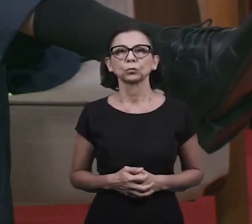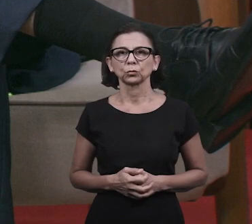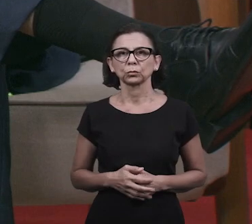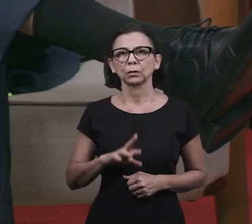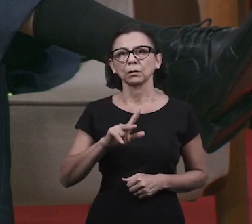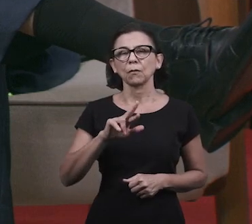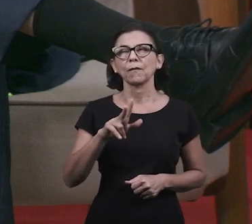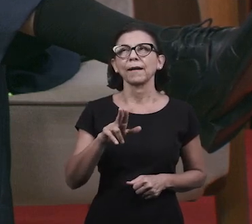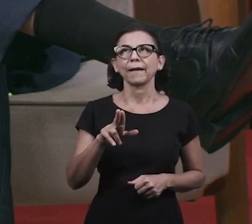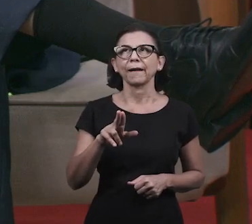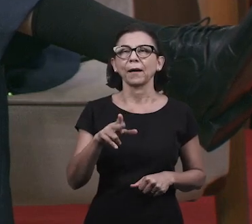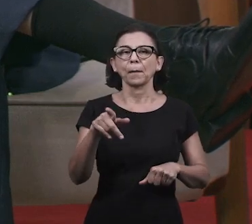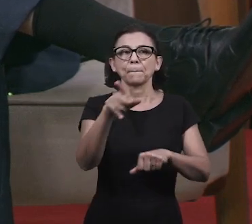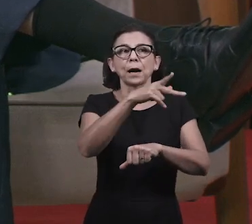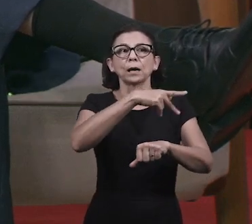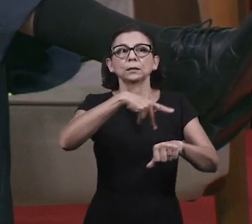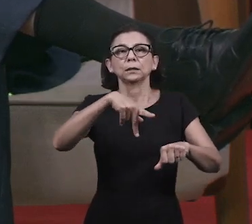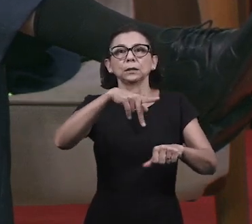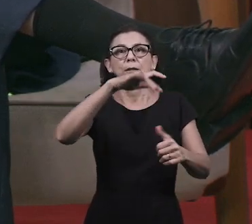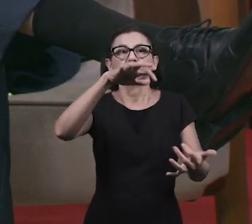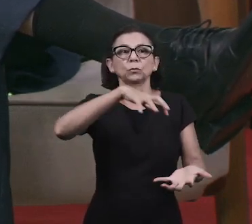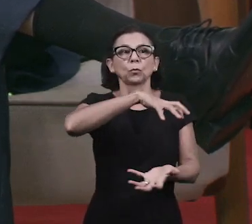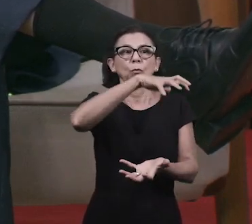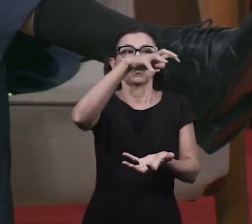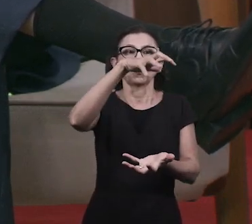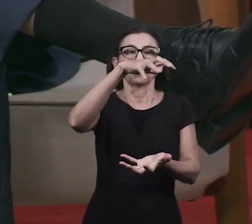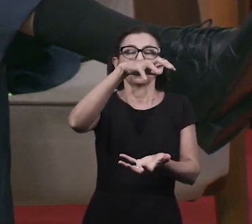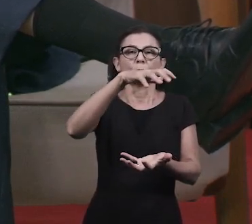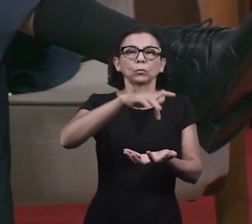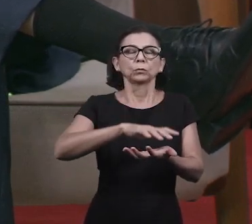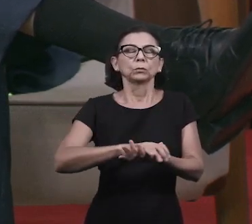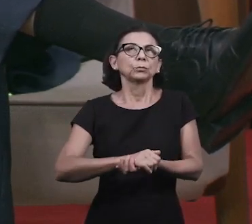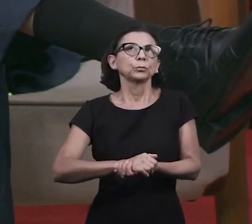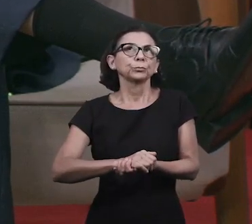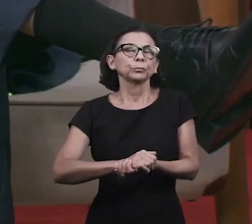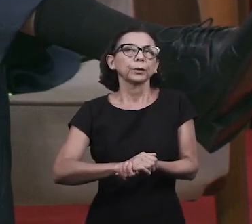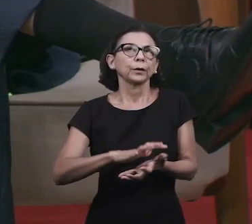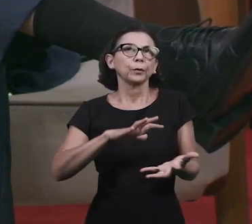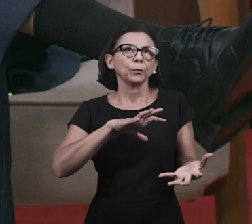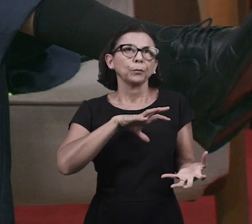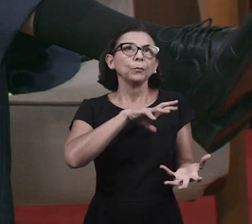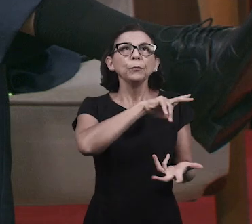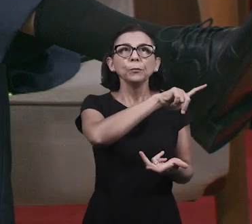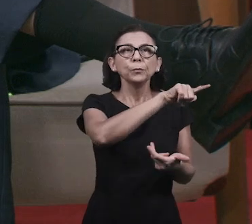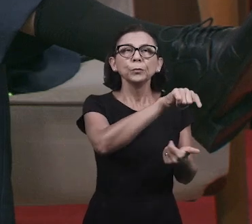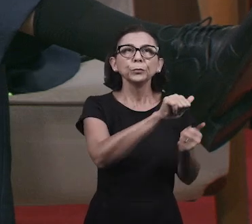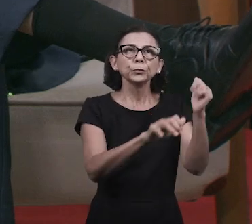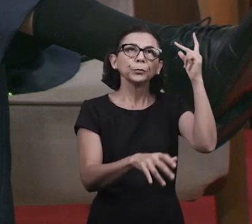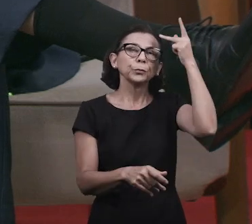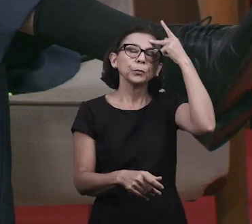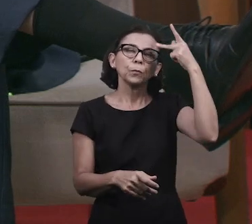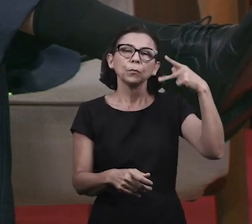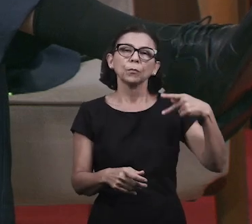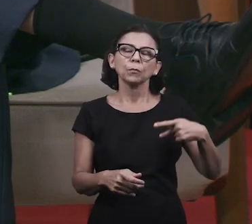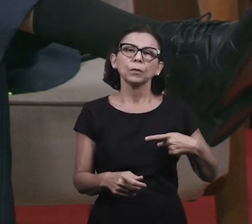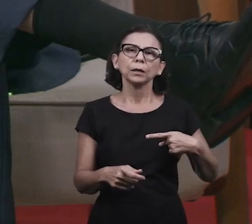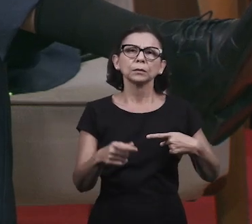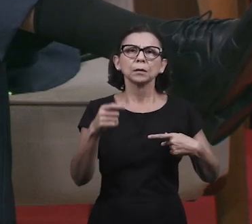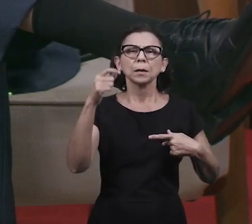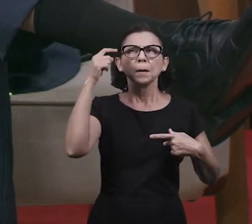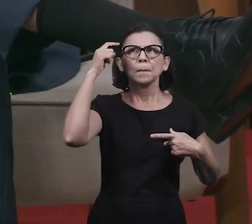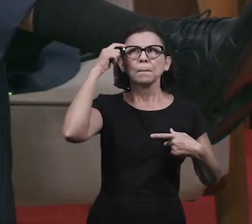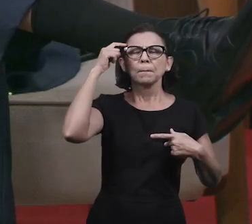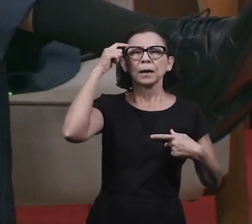sommes pas en train de parler des pays, de globe terrestre. Non, le monde ici, c'est la